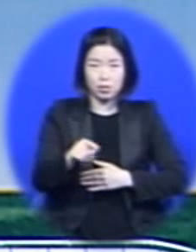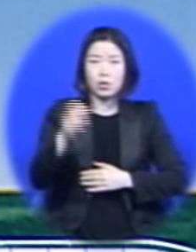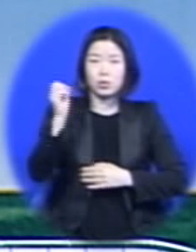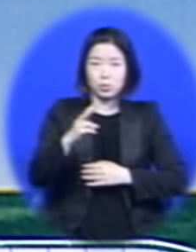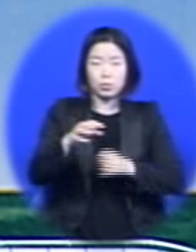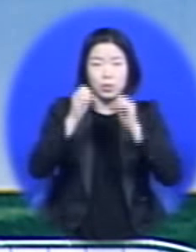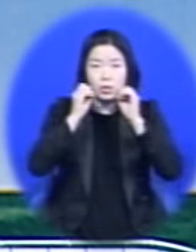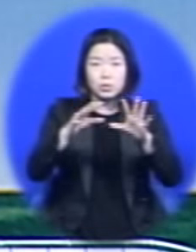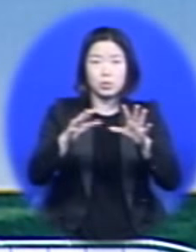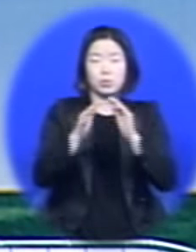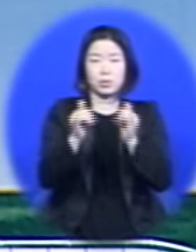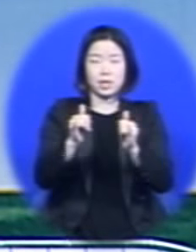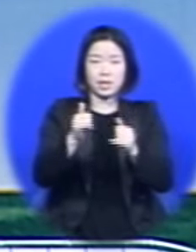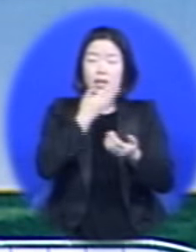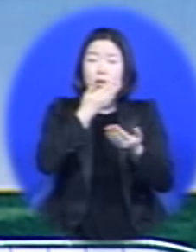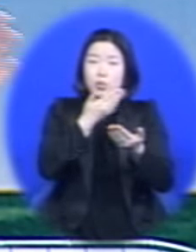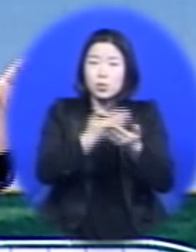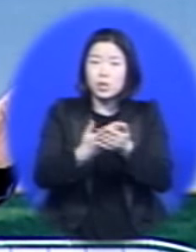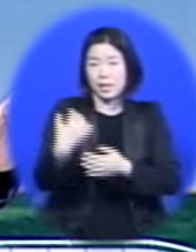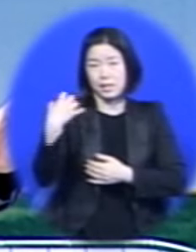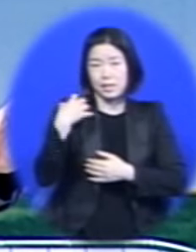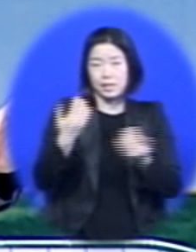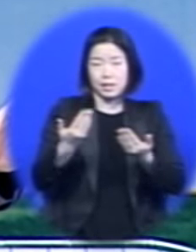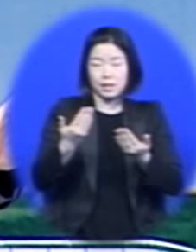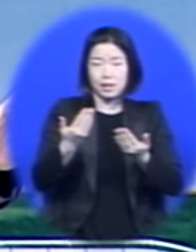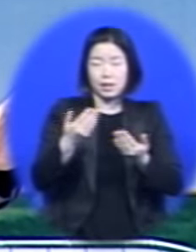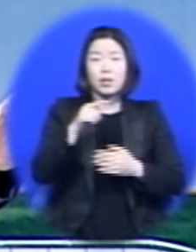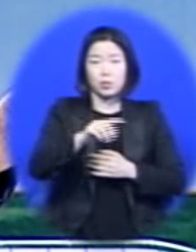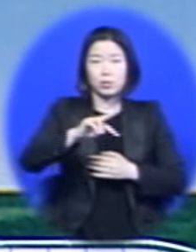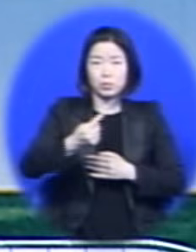전도의 귀한 사명에 대한 것이 아닙니다.